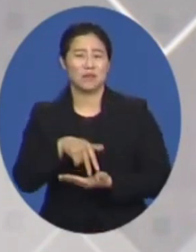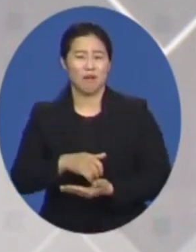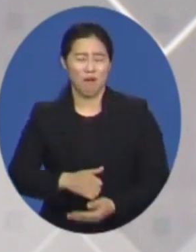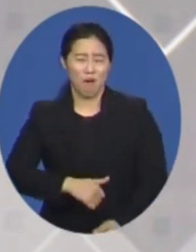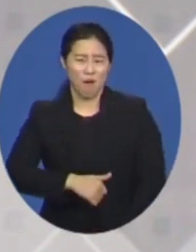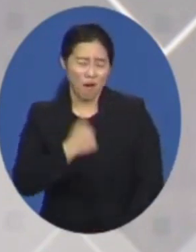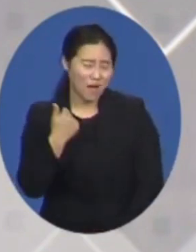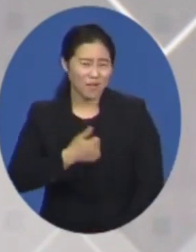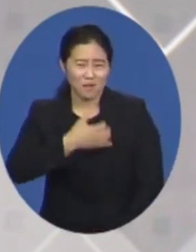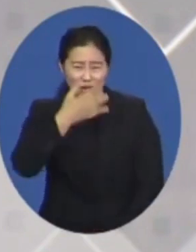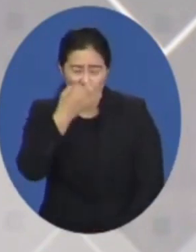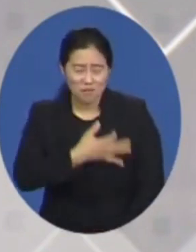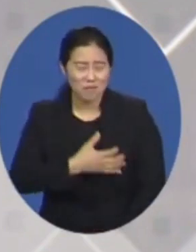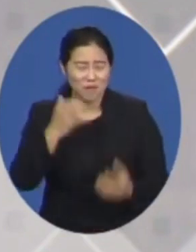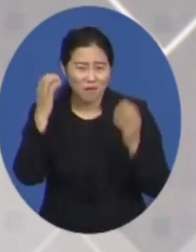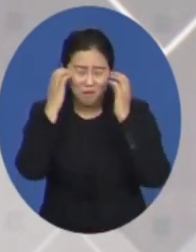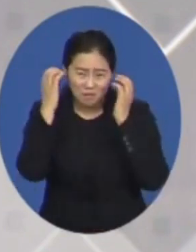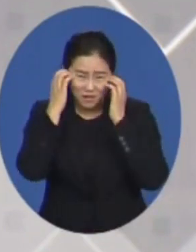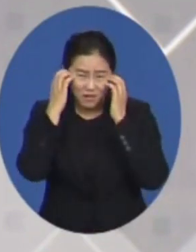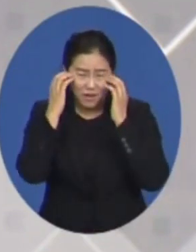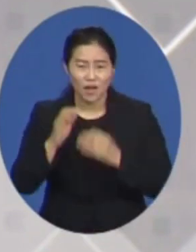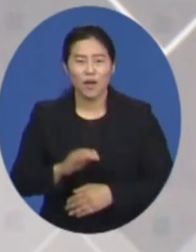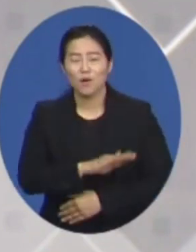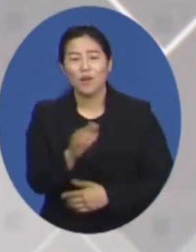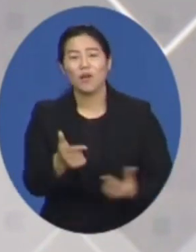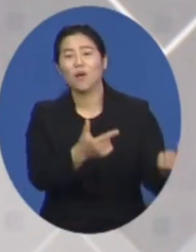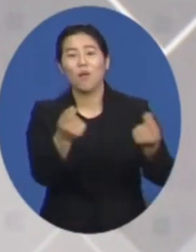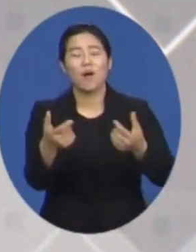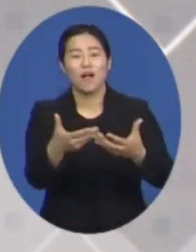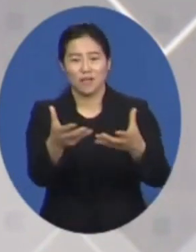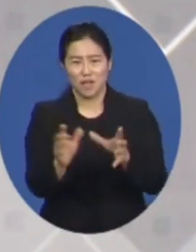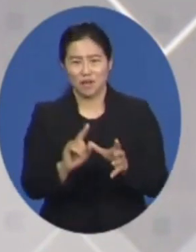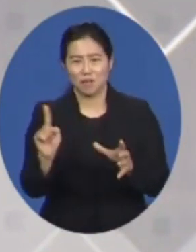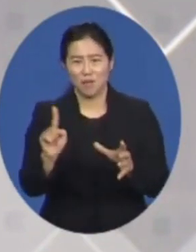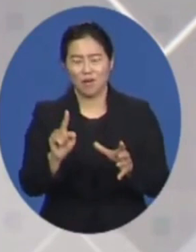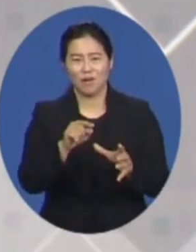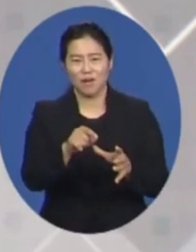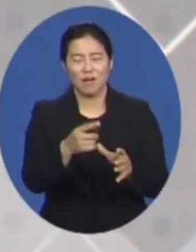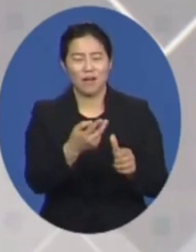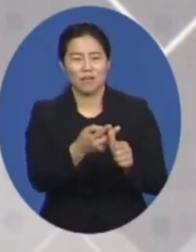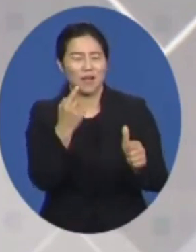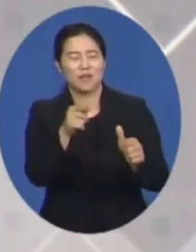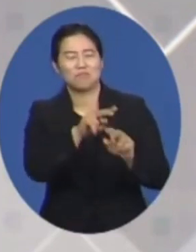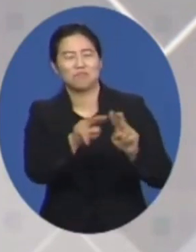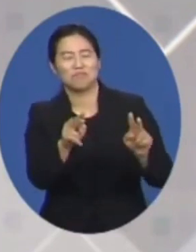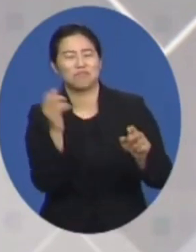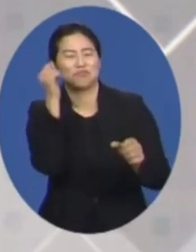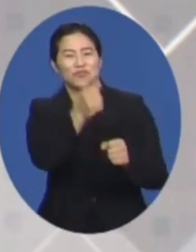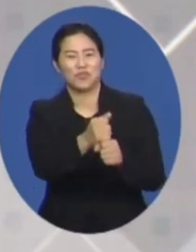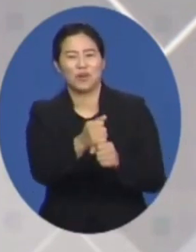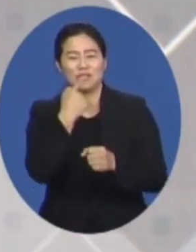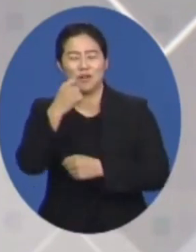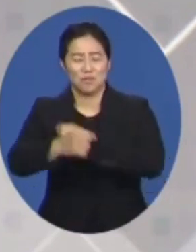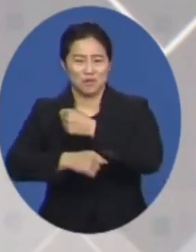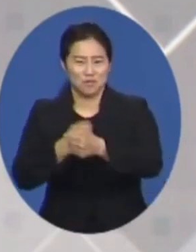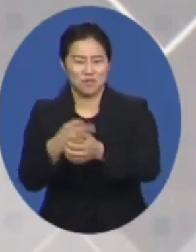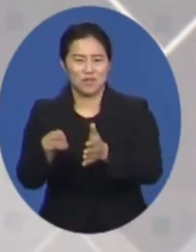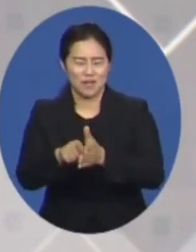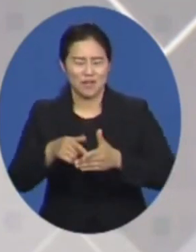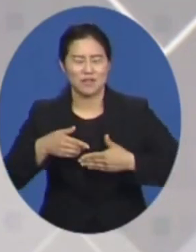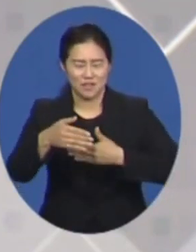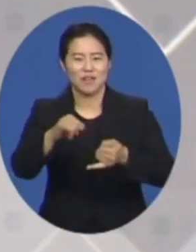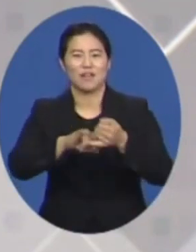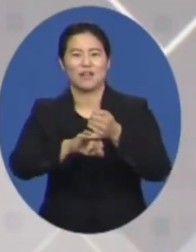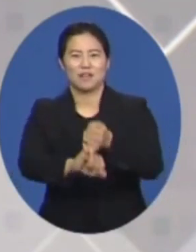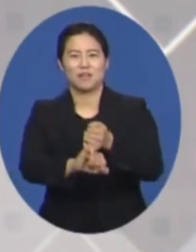힘이 들었으니까 우리 공화당은 다행이구요 어 잘 빈 지지 소모를 위해 끝까지 투쟁 하겠읍니다